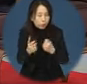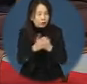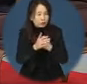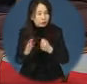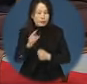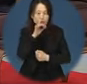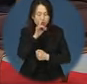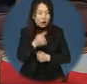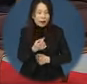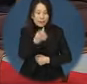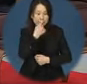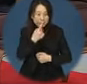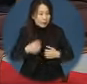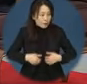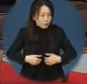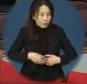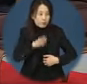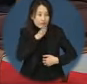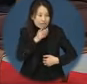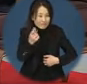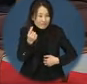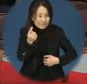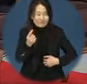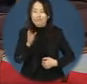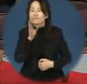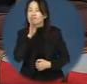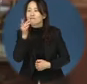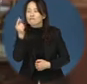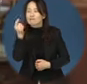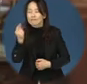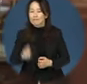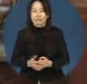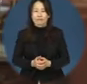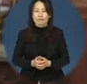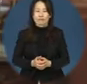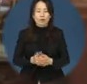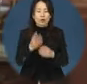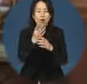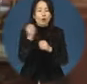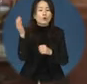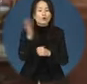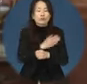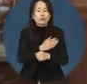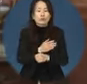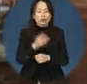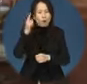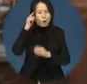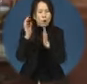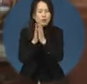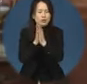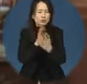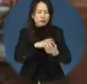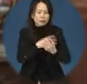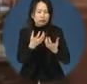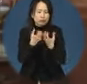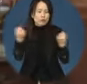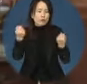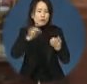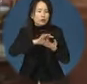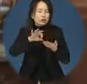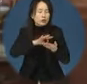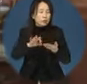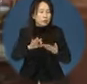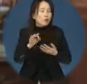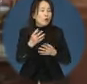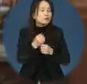중앙이 되어야죠 그랬습니까 그게 자체 군관 이구요 그렇습니다 예 근데 언제부터 자치 분권 이란 용어를 썼어요 옛날에는 그냥 그